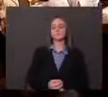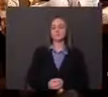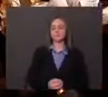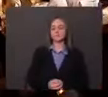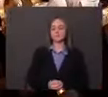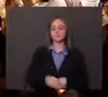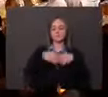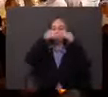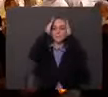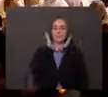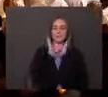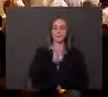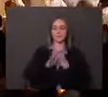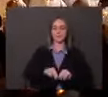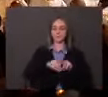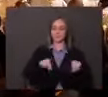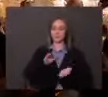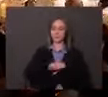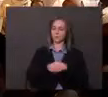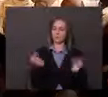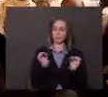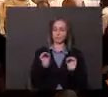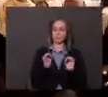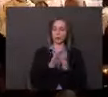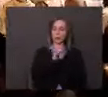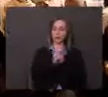Ó Maria concebida sem pecado,